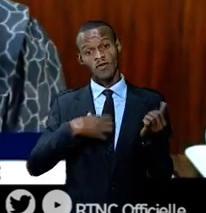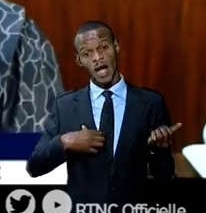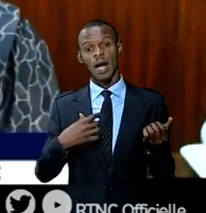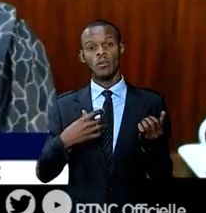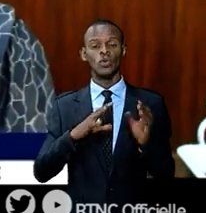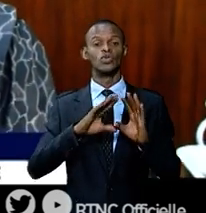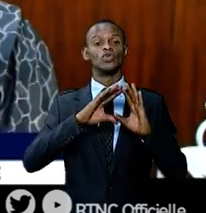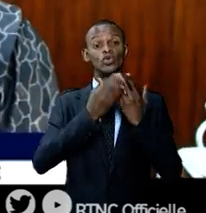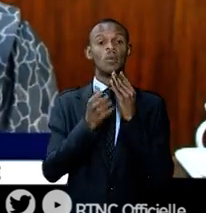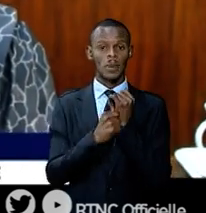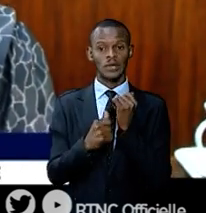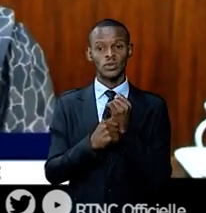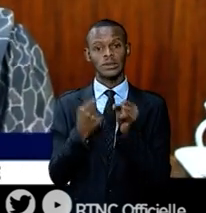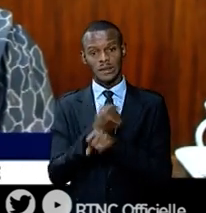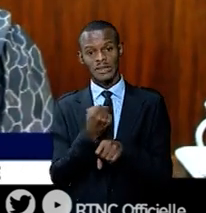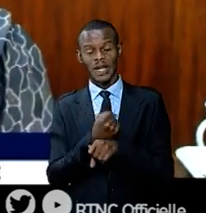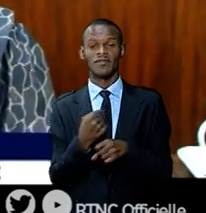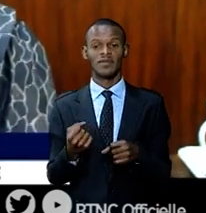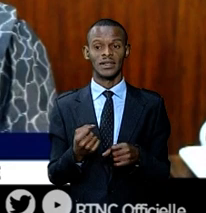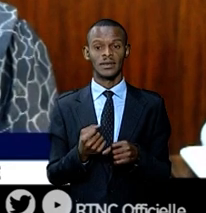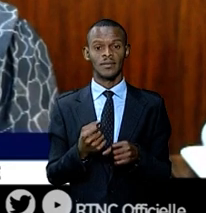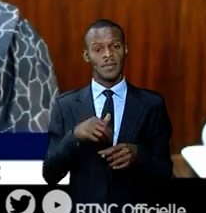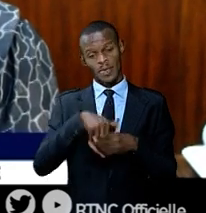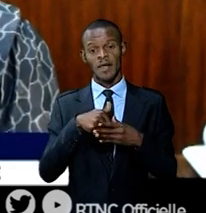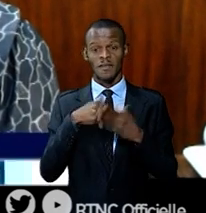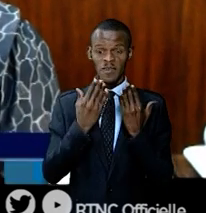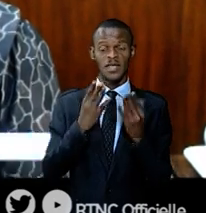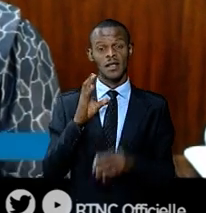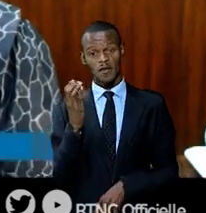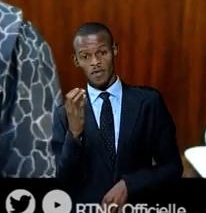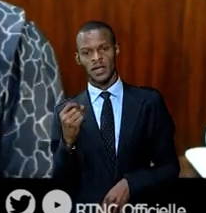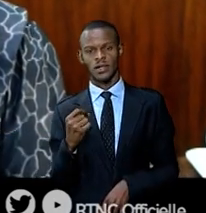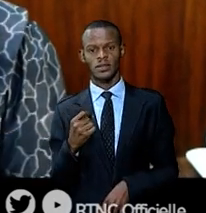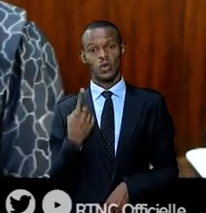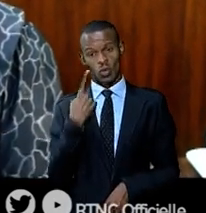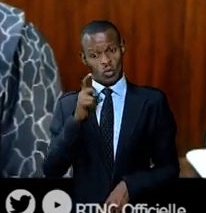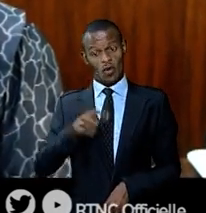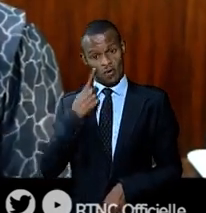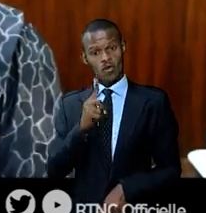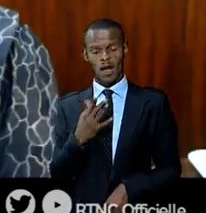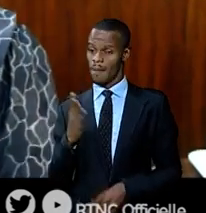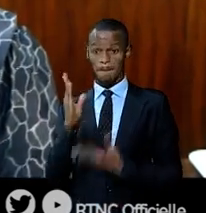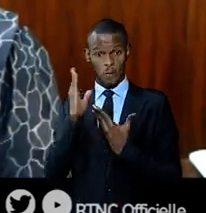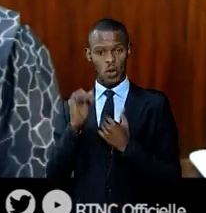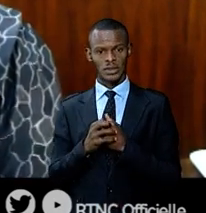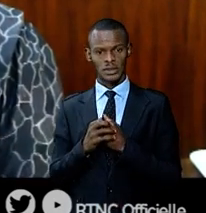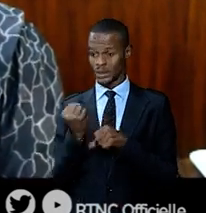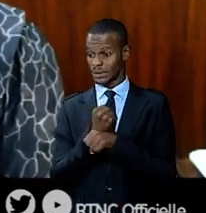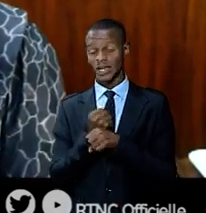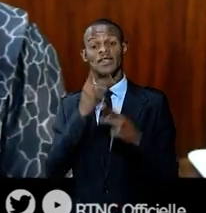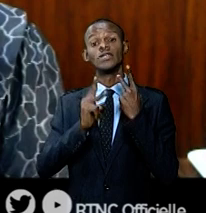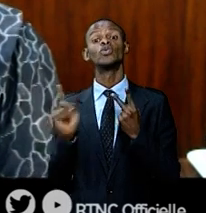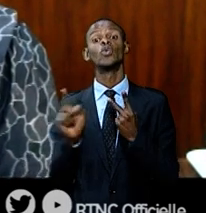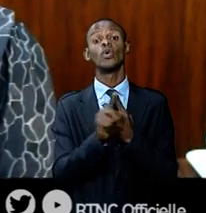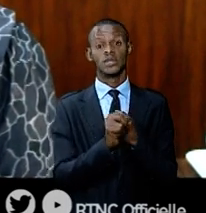travaille dans le rural, pour qu'ils prennent conscience de l'importance du travail qu'ils réalisent. Ils